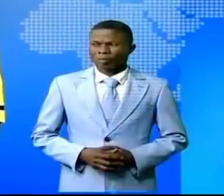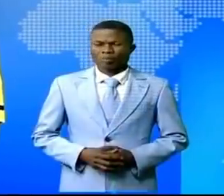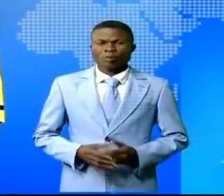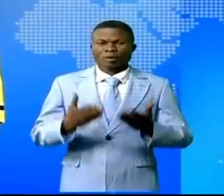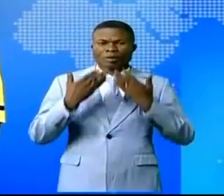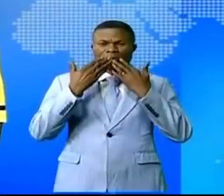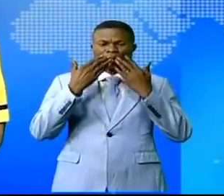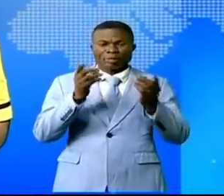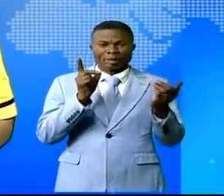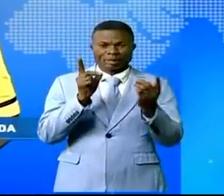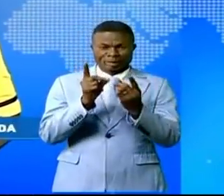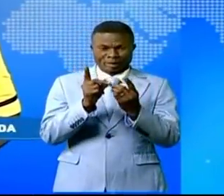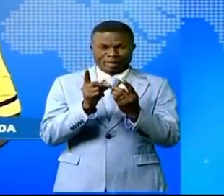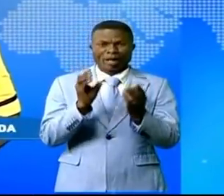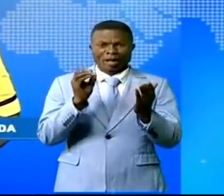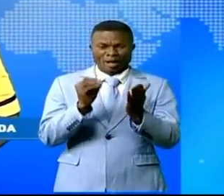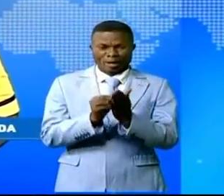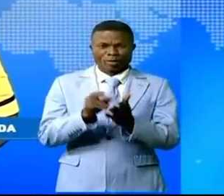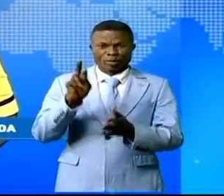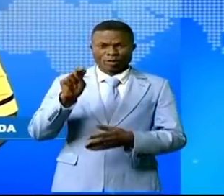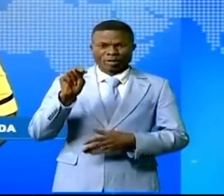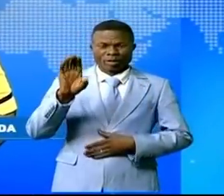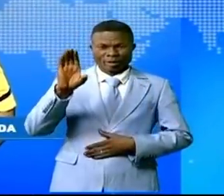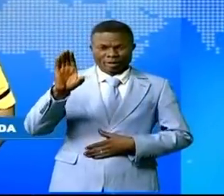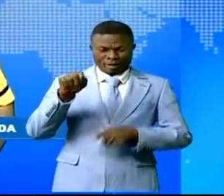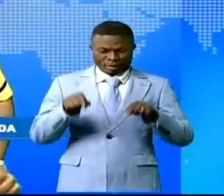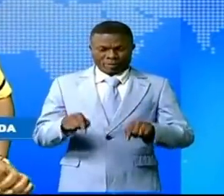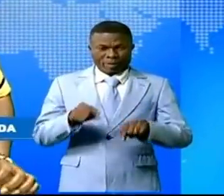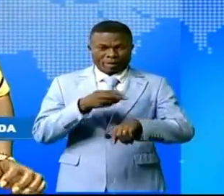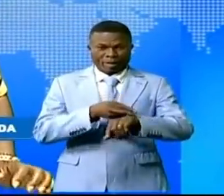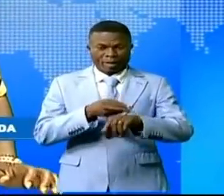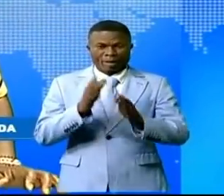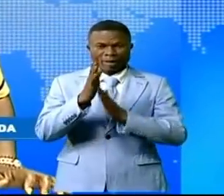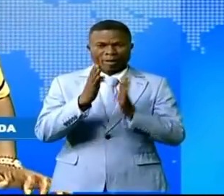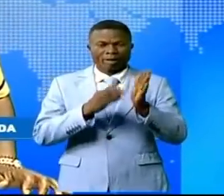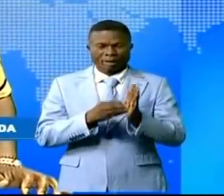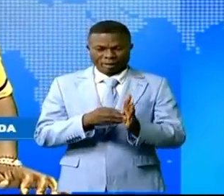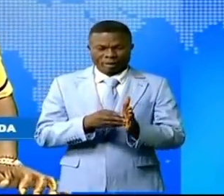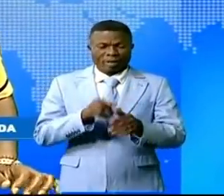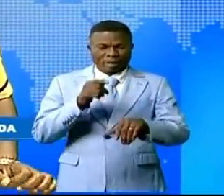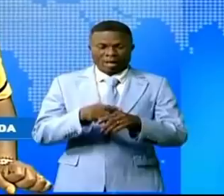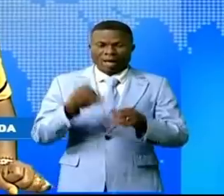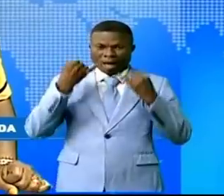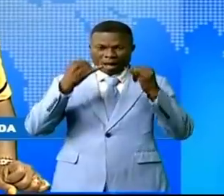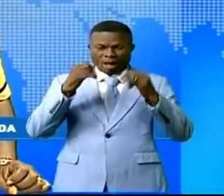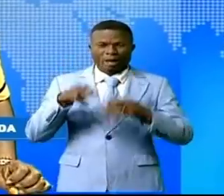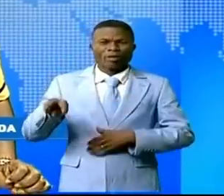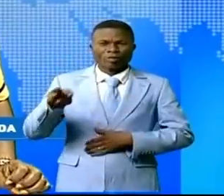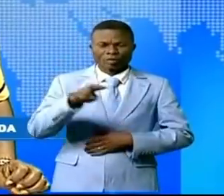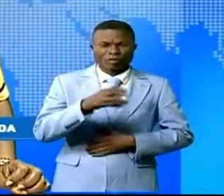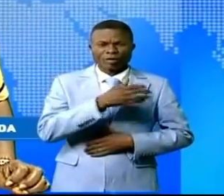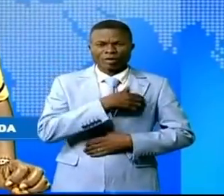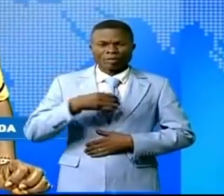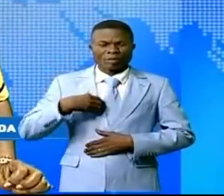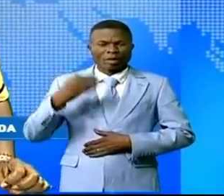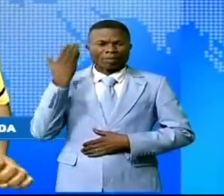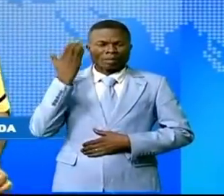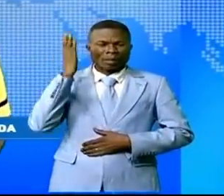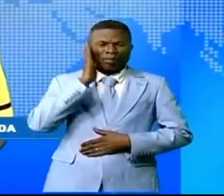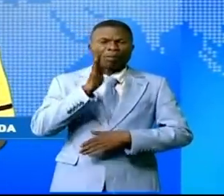Merci d'être avec nous sur la RTNC. Il est 19h dans nos studios, c'est l'heure de votre journal. Mesdames et messieurs,